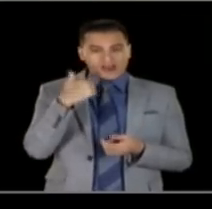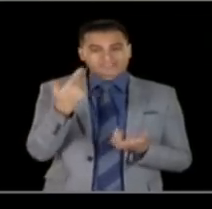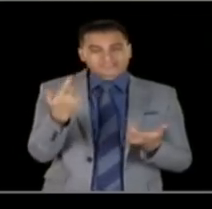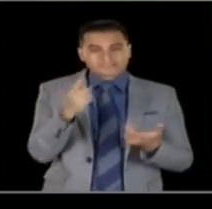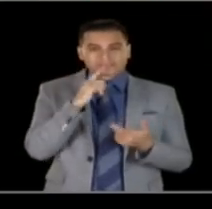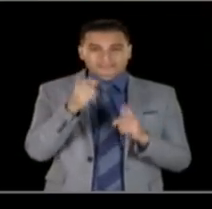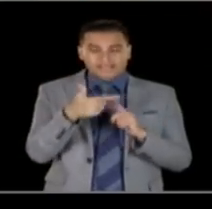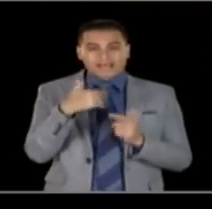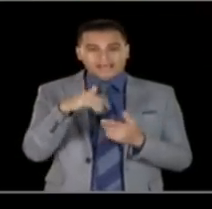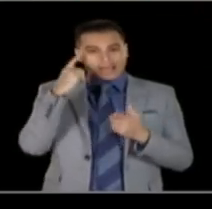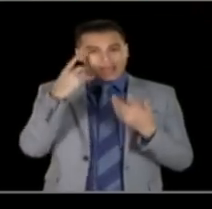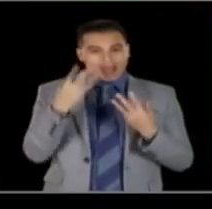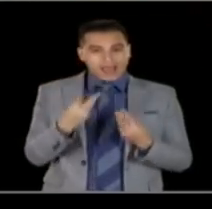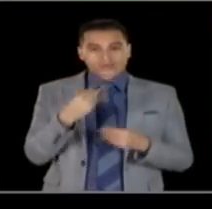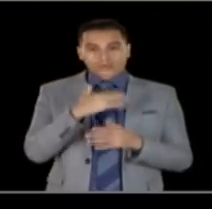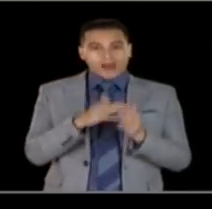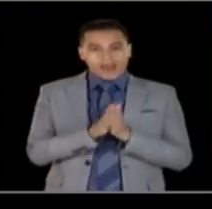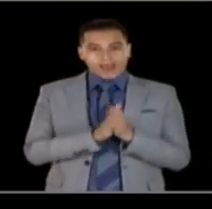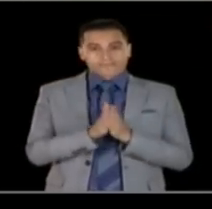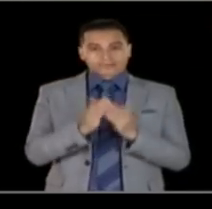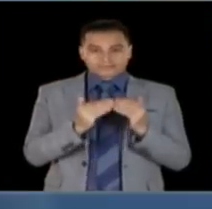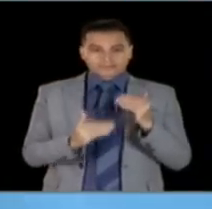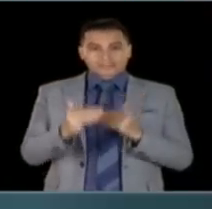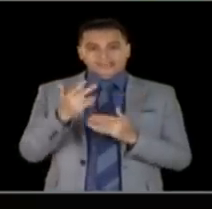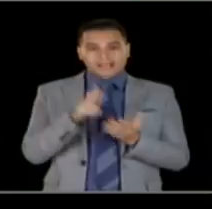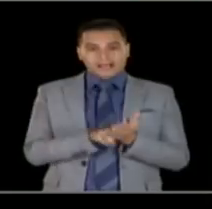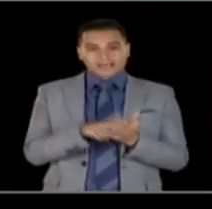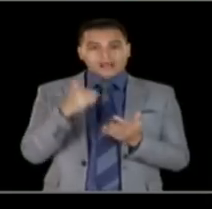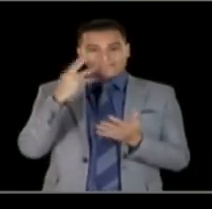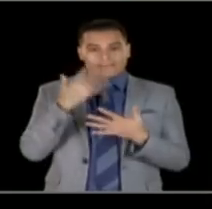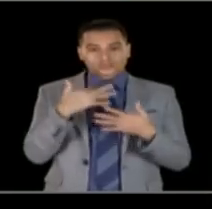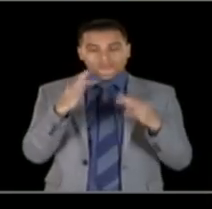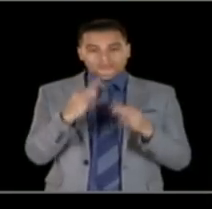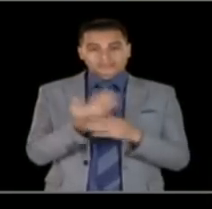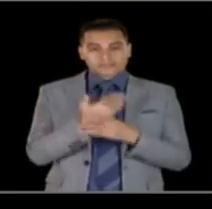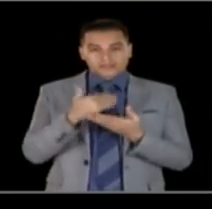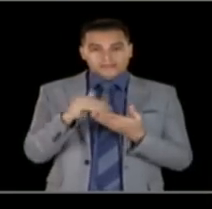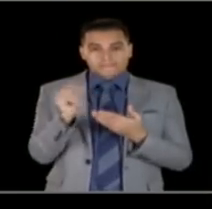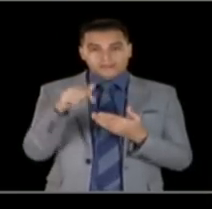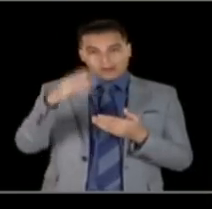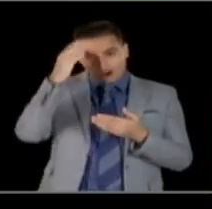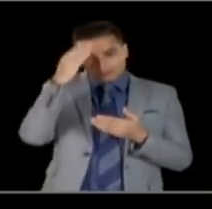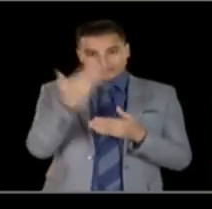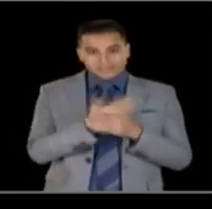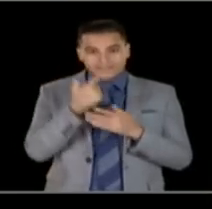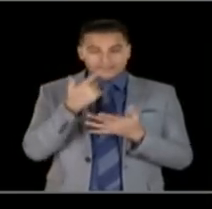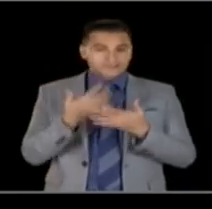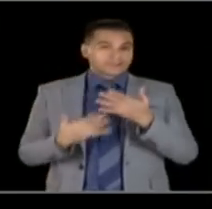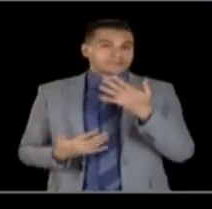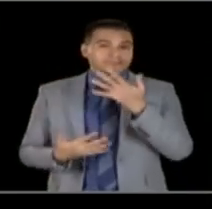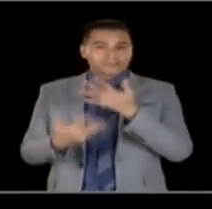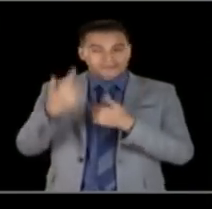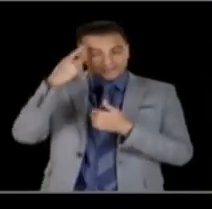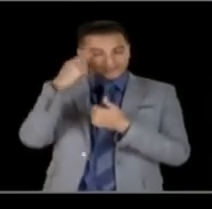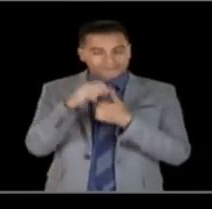بس النهارده احنا جايين اهدى وكلنا حماس ان احنا نرجع بالثلاث نقط. مبسوط قوي من دخولنا برنامج العباقره لانه رجعنا سنين كتير لورا،